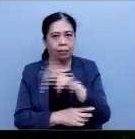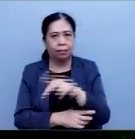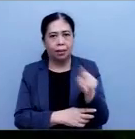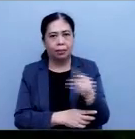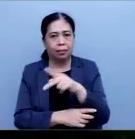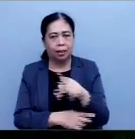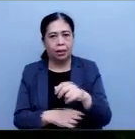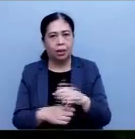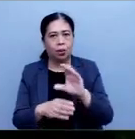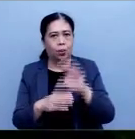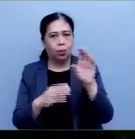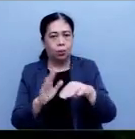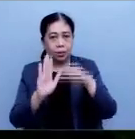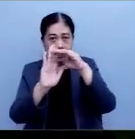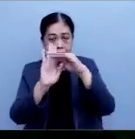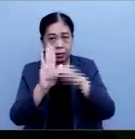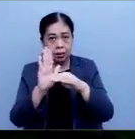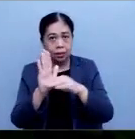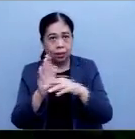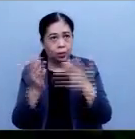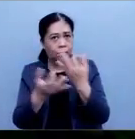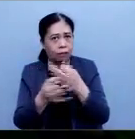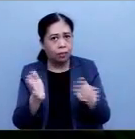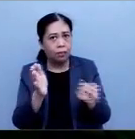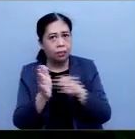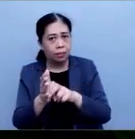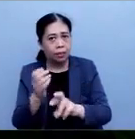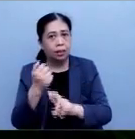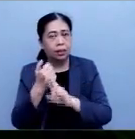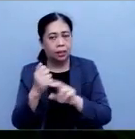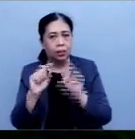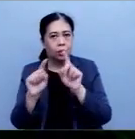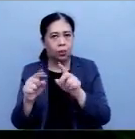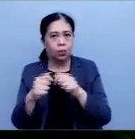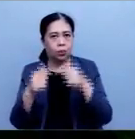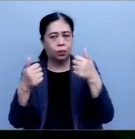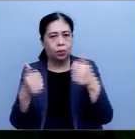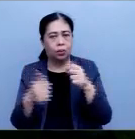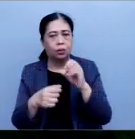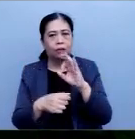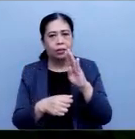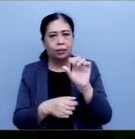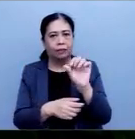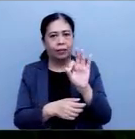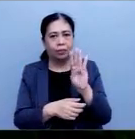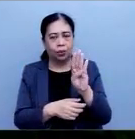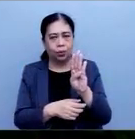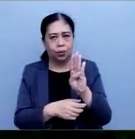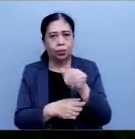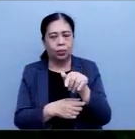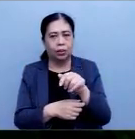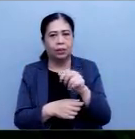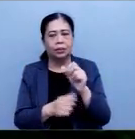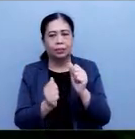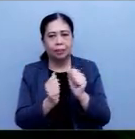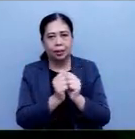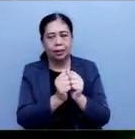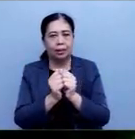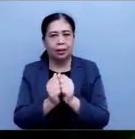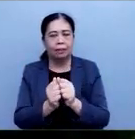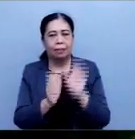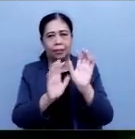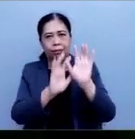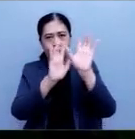sa kompletong listahan at reservation, bisitahin lang ang official Facebook page ng Samahang Basketball